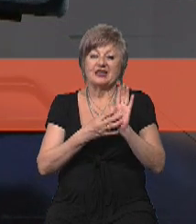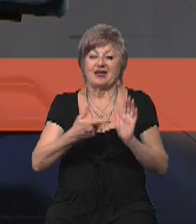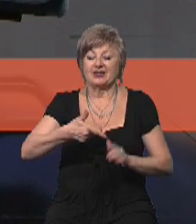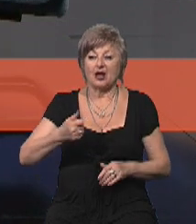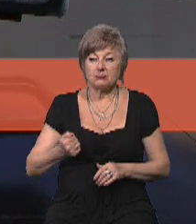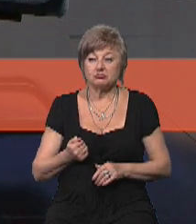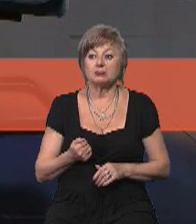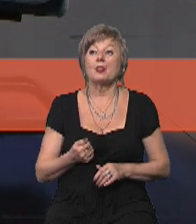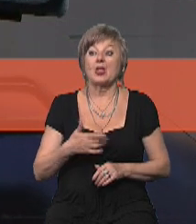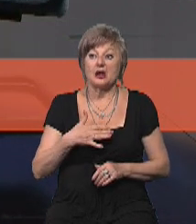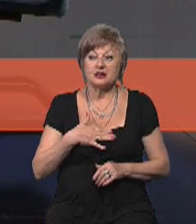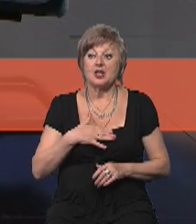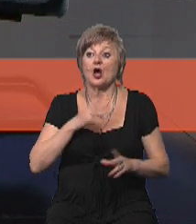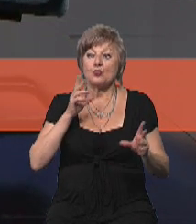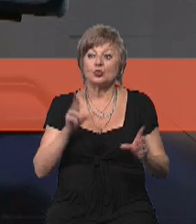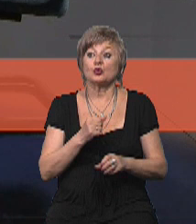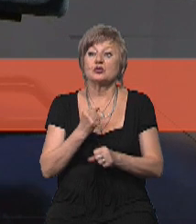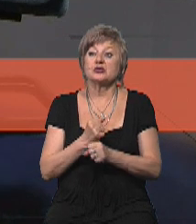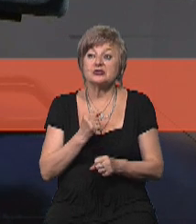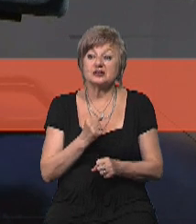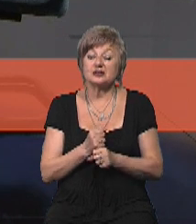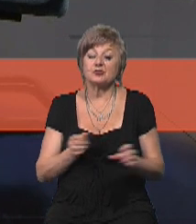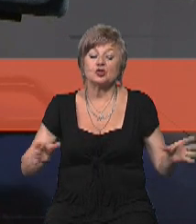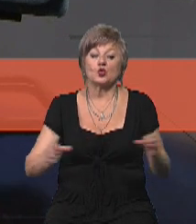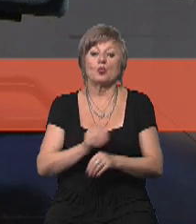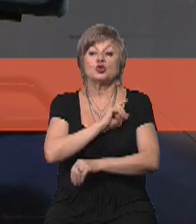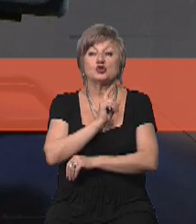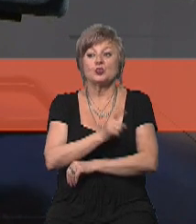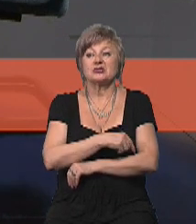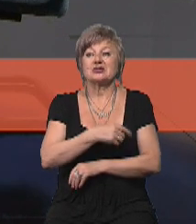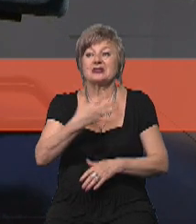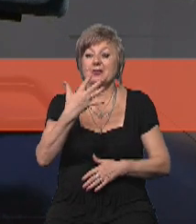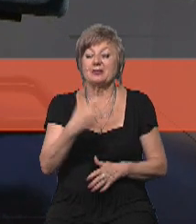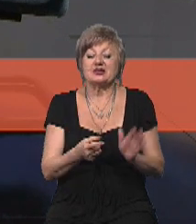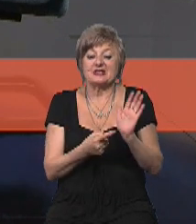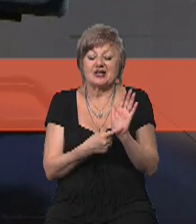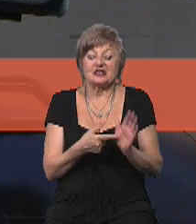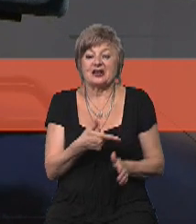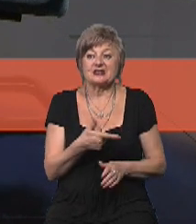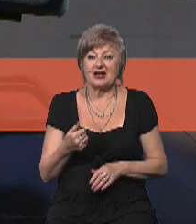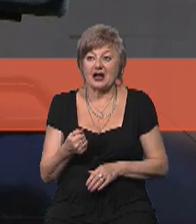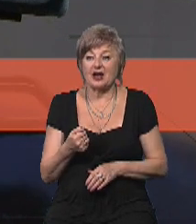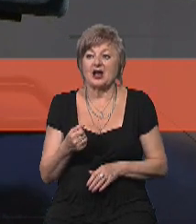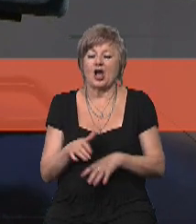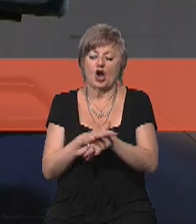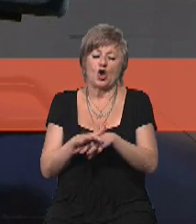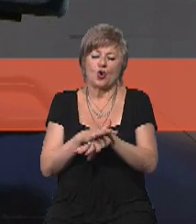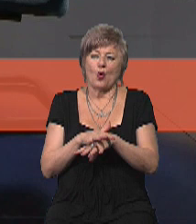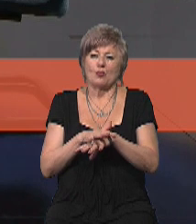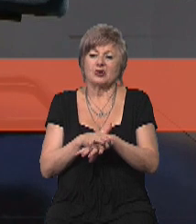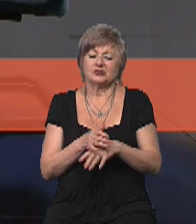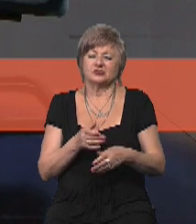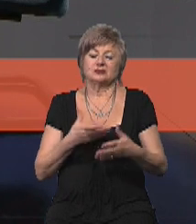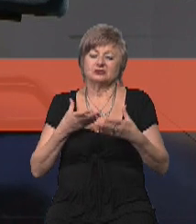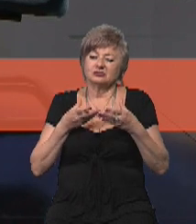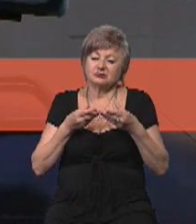то нам вдалося зараз зробити спільними зусиллями 56 гектарів. Це громадськість, це тиск на